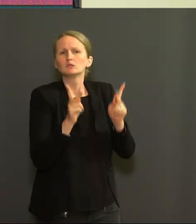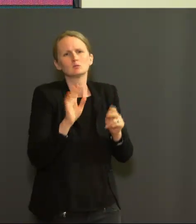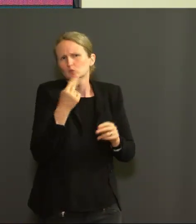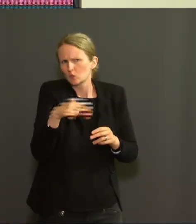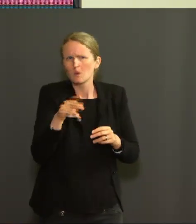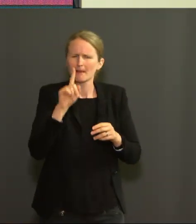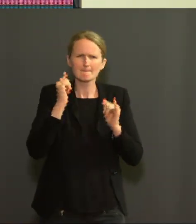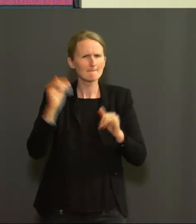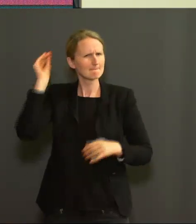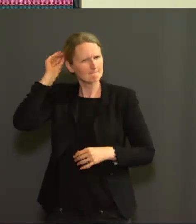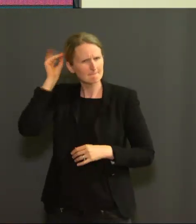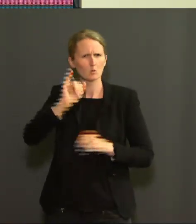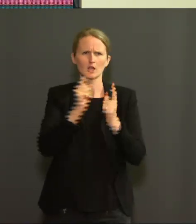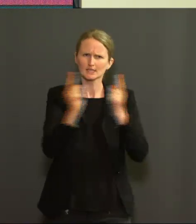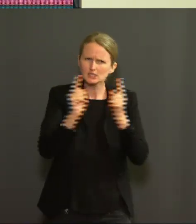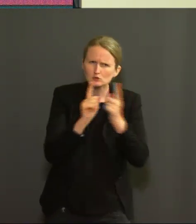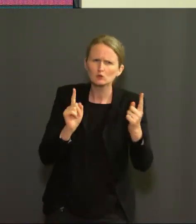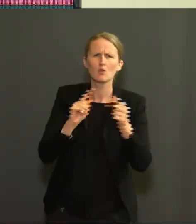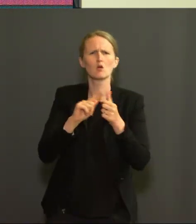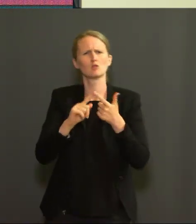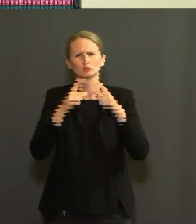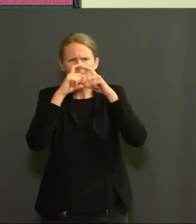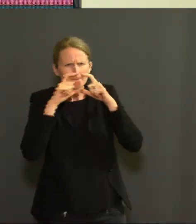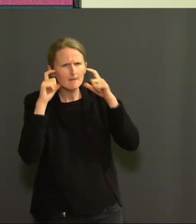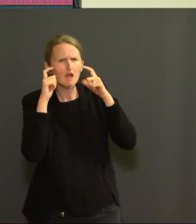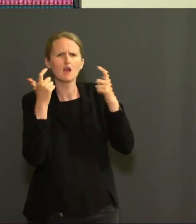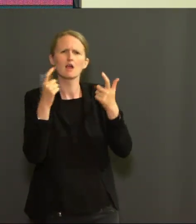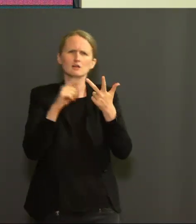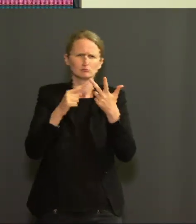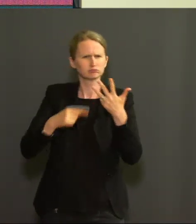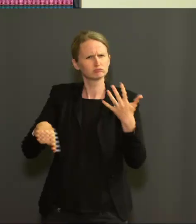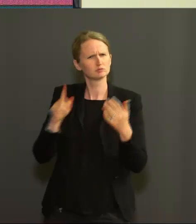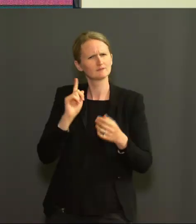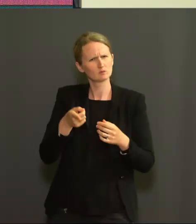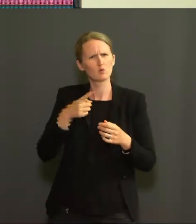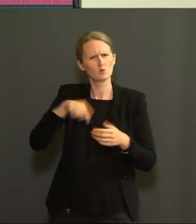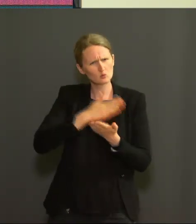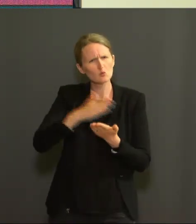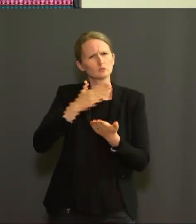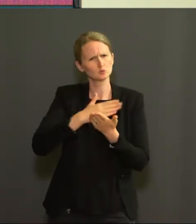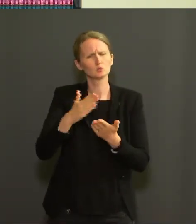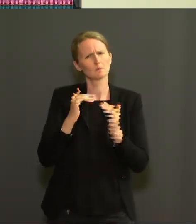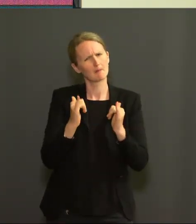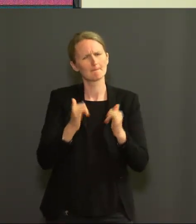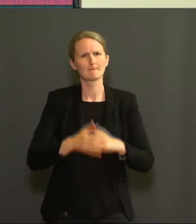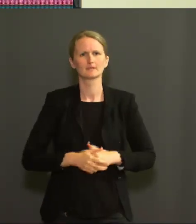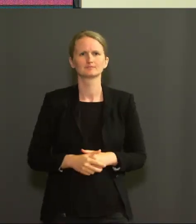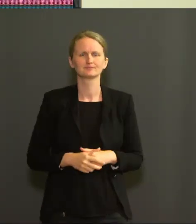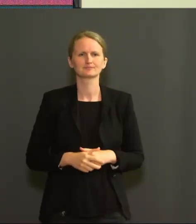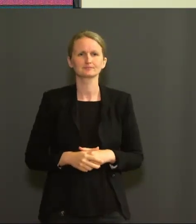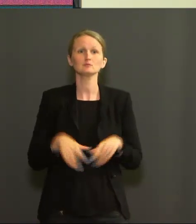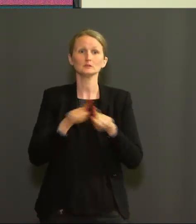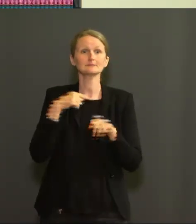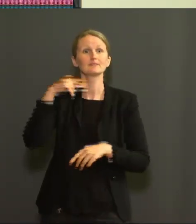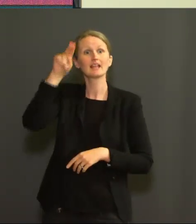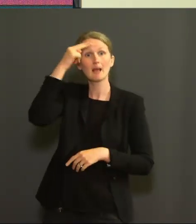et dans des précautions de base qui ne sont pas inutiles à respecter et à rappeler, qu'on soit ici, qu'on soit en vacances ou qu'on